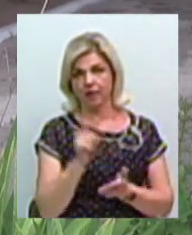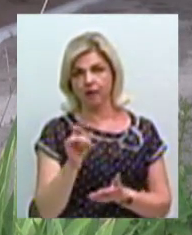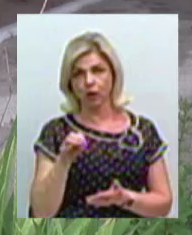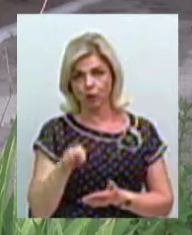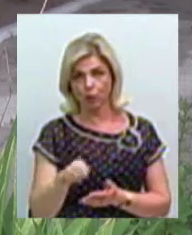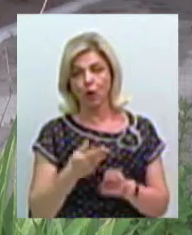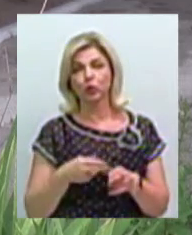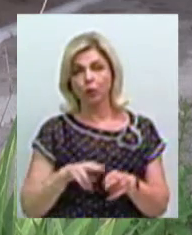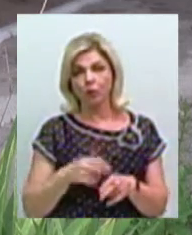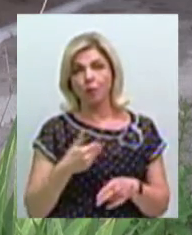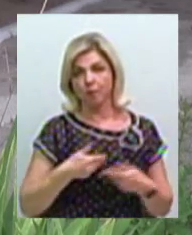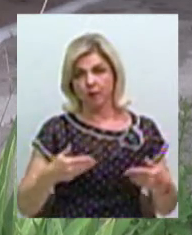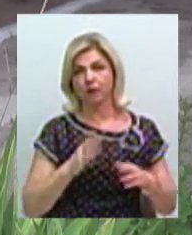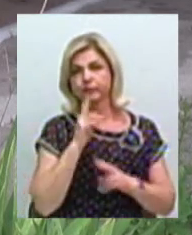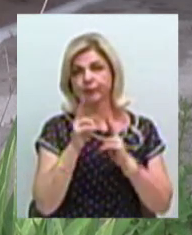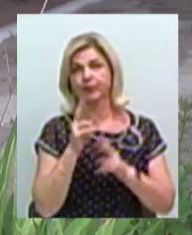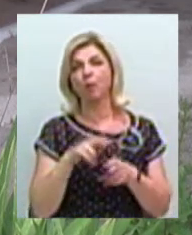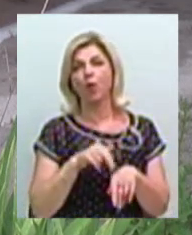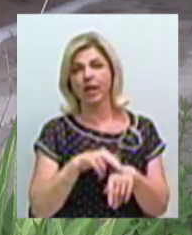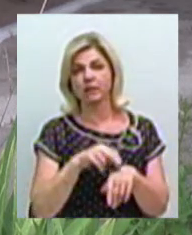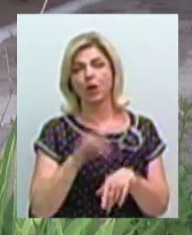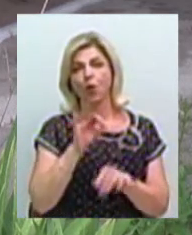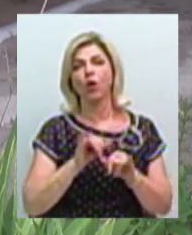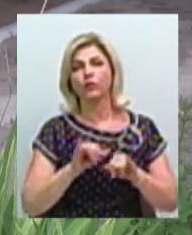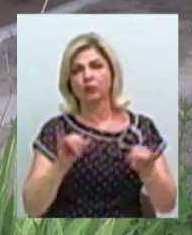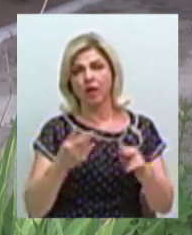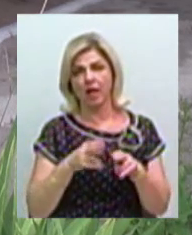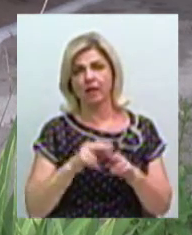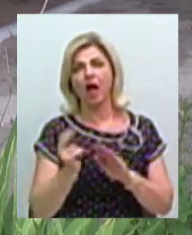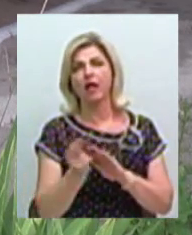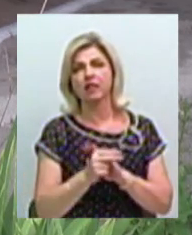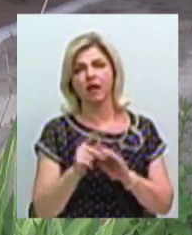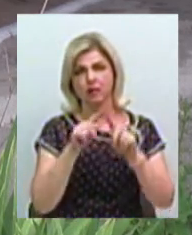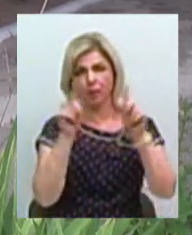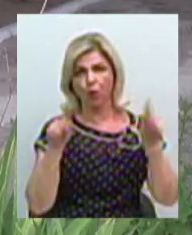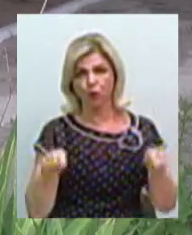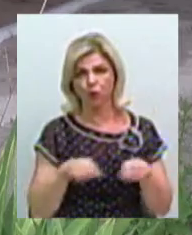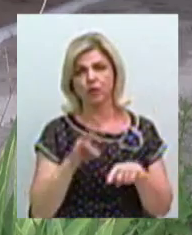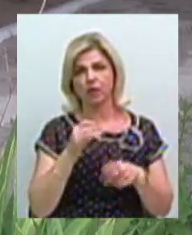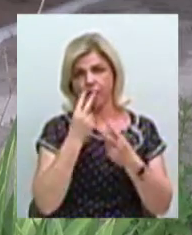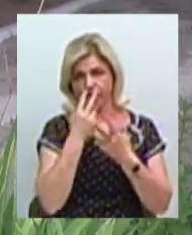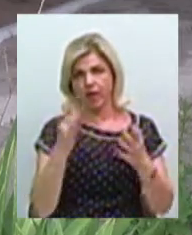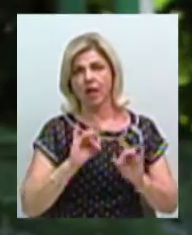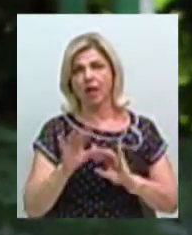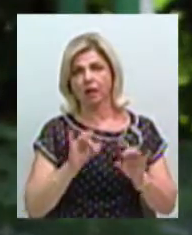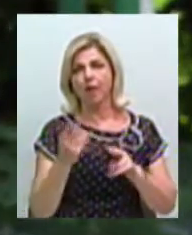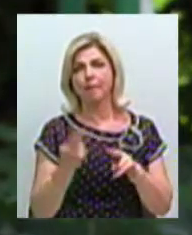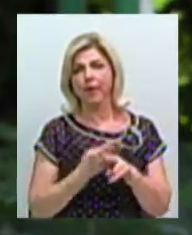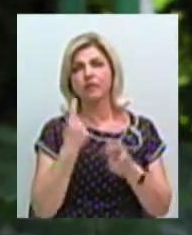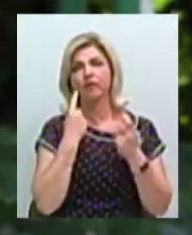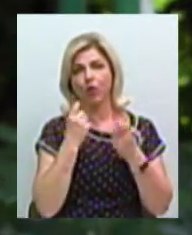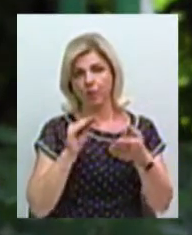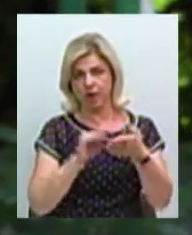якраз розповсюдження цих агітаційної продукції на зовнішній рекламі без вихідних даних. Під